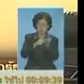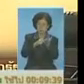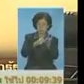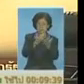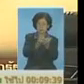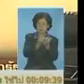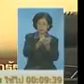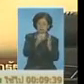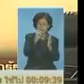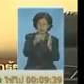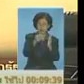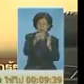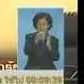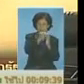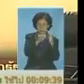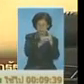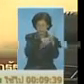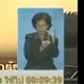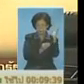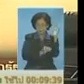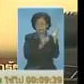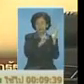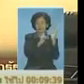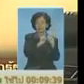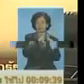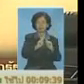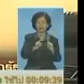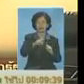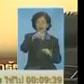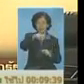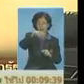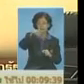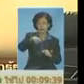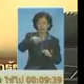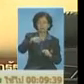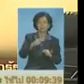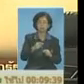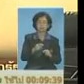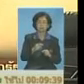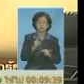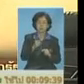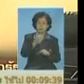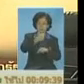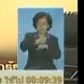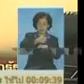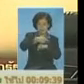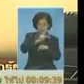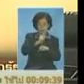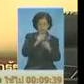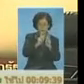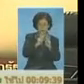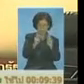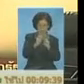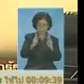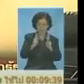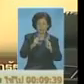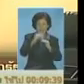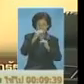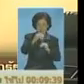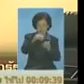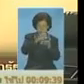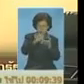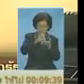าคพลตำรวจโพพงษพัฒน์พงษ์เจริญผู้ช่วยผบ.ตร.บล.11เป็นประธานคณะกรรมการกำหนดร่างขอบ